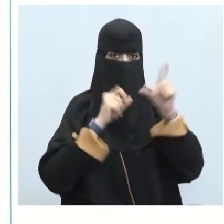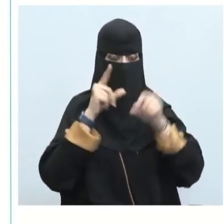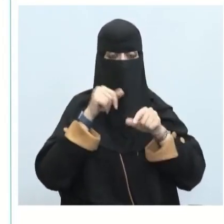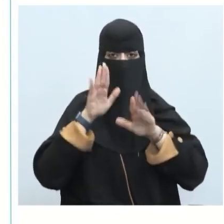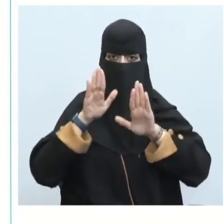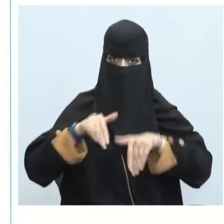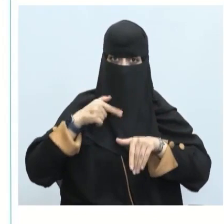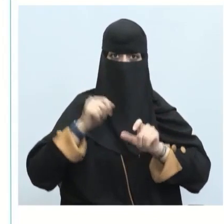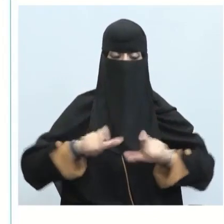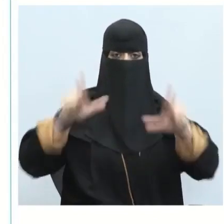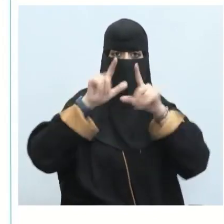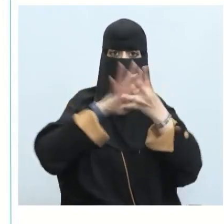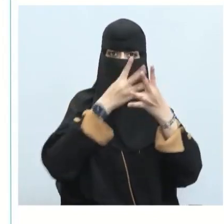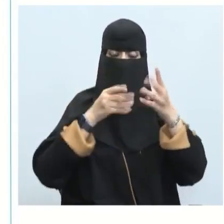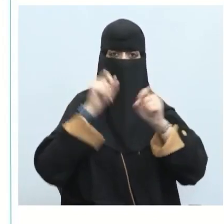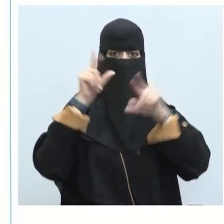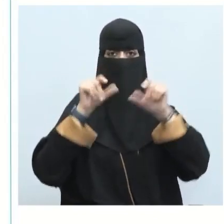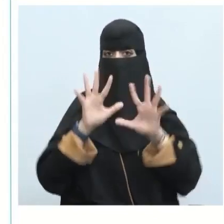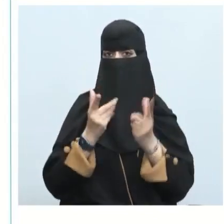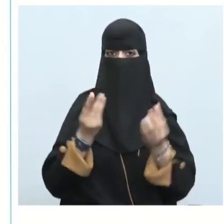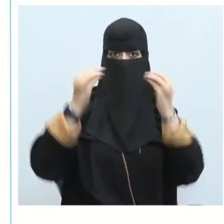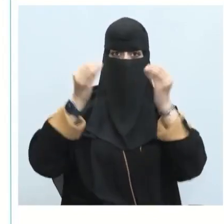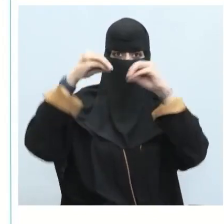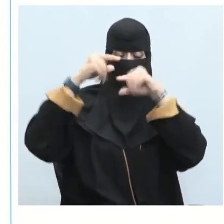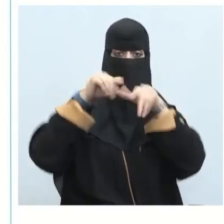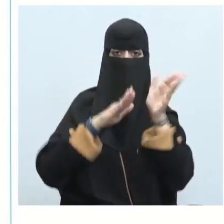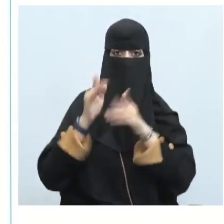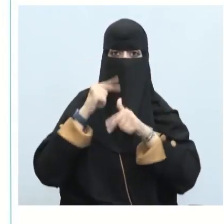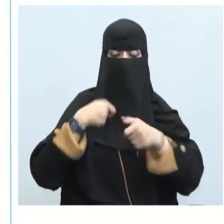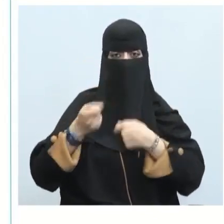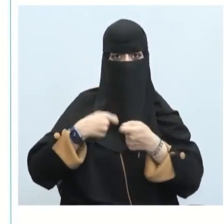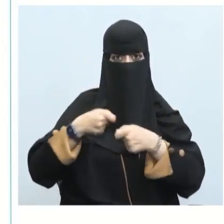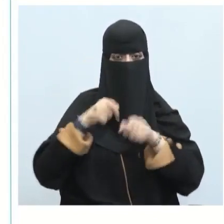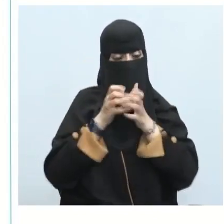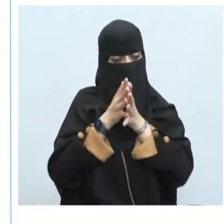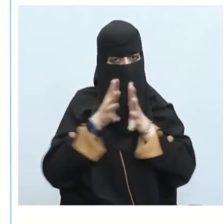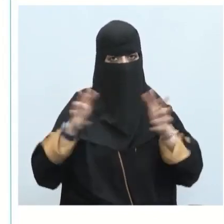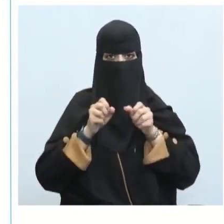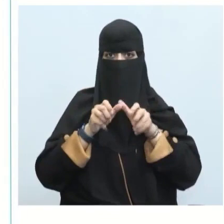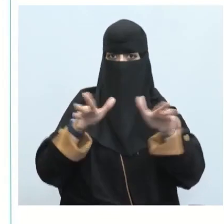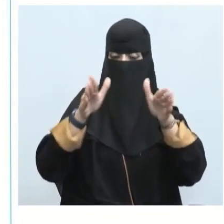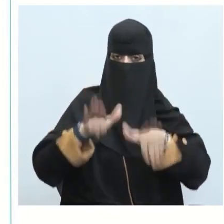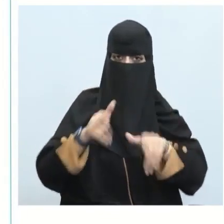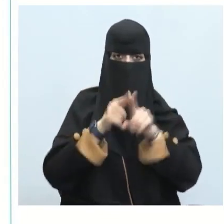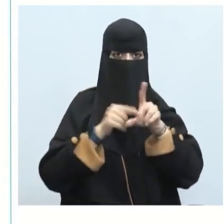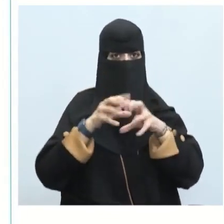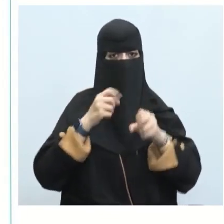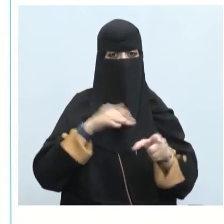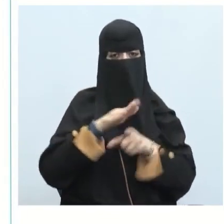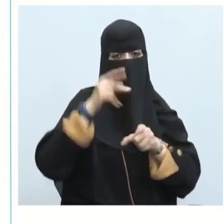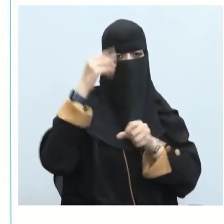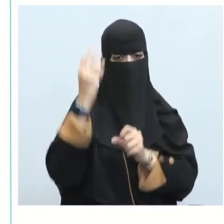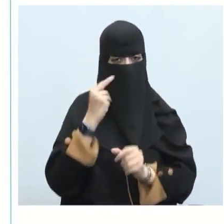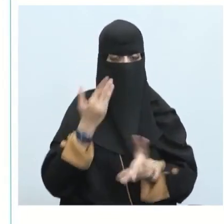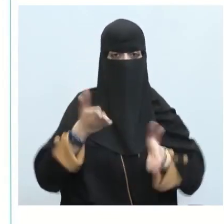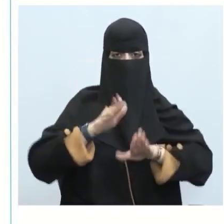التواجد على الشبكه العنكبوتيه وكيفيه زيادته التسويق واسع الانتشار مفهوم المواطنه الرقميه